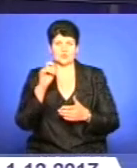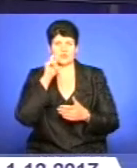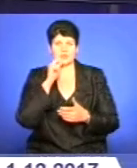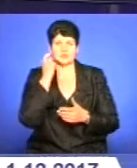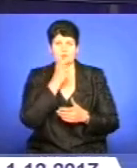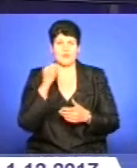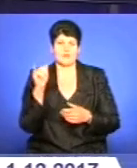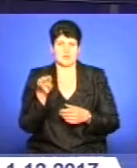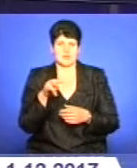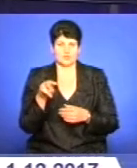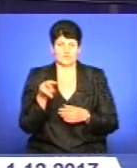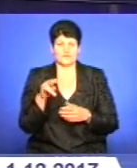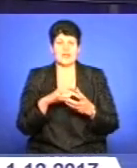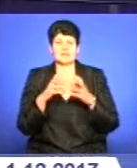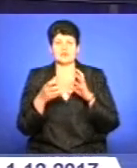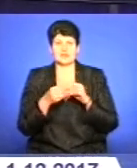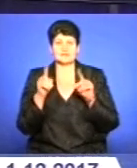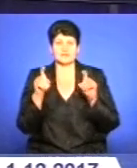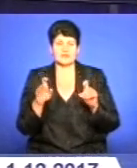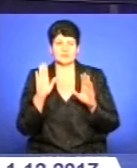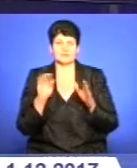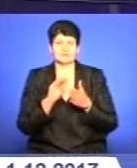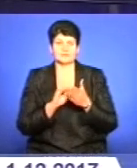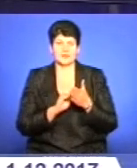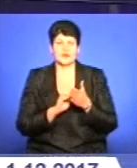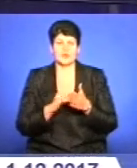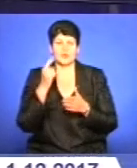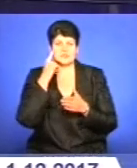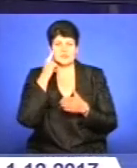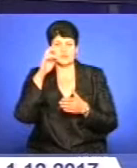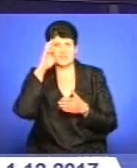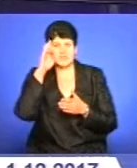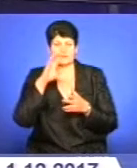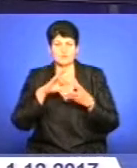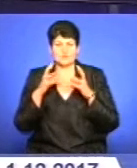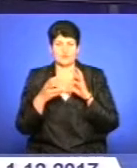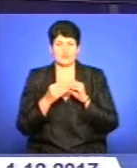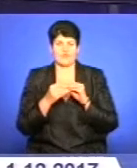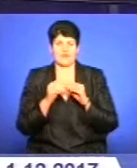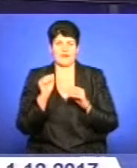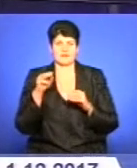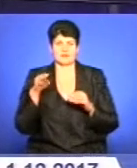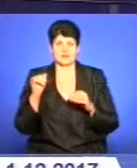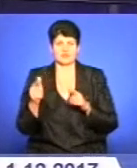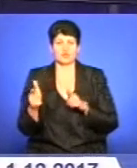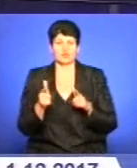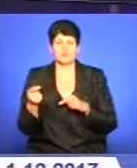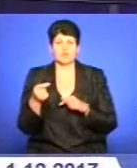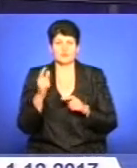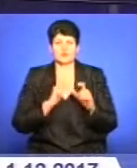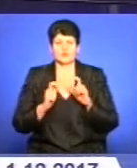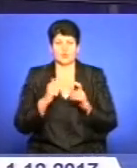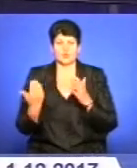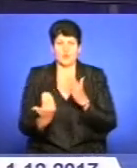і літератури. Результат тестування зараховуватимуть як оцінку з державної підсумкової атестації. Чи готові тернопільські студенти